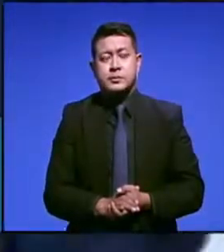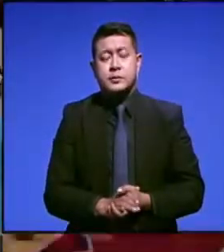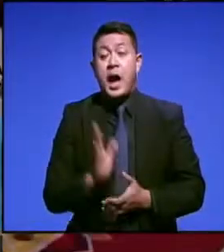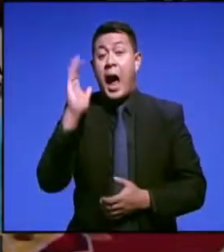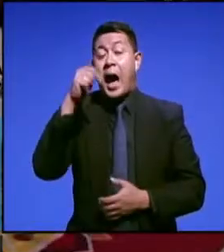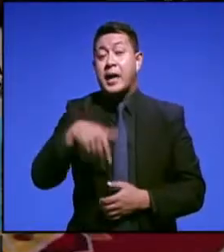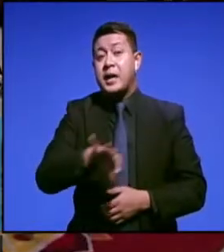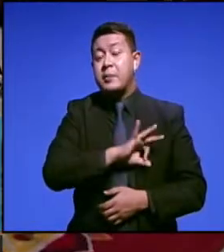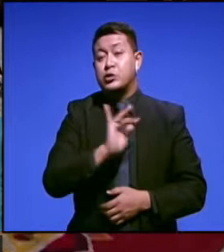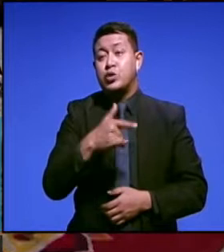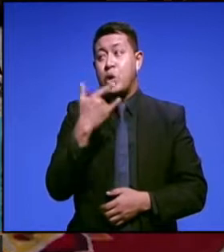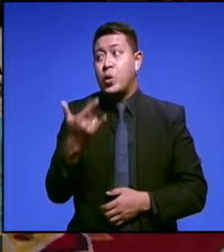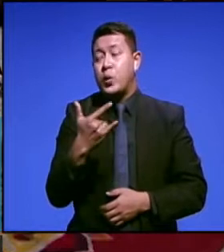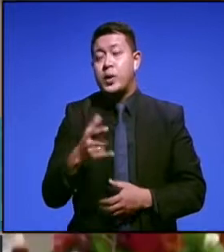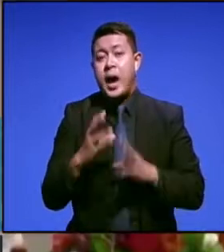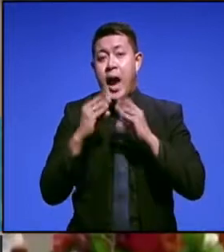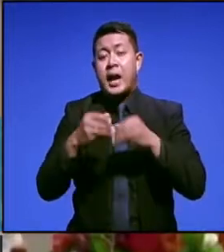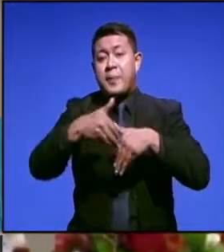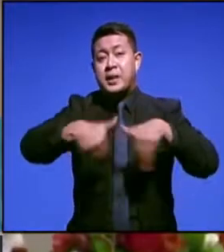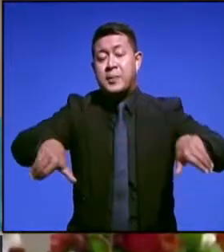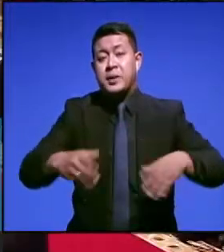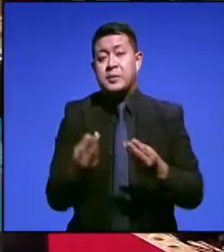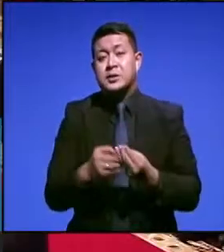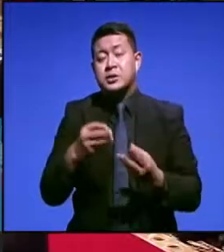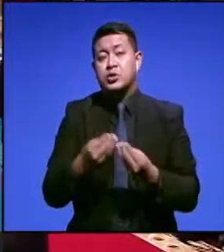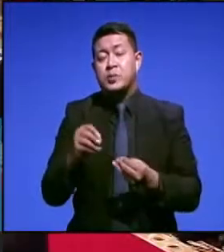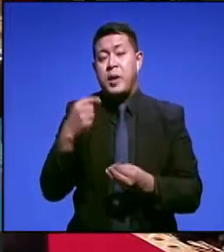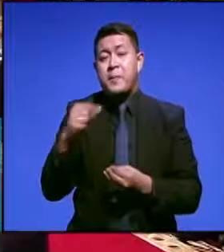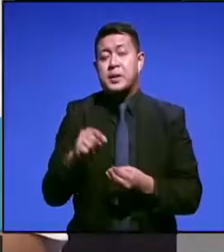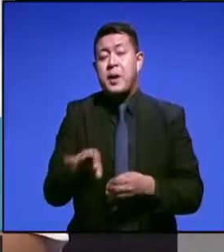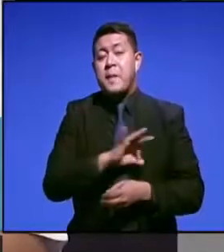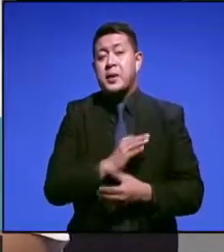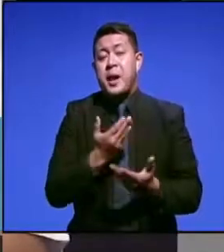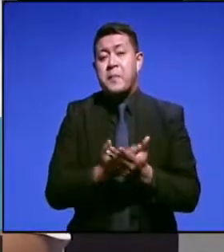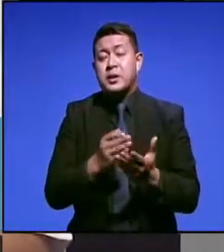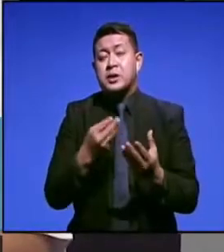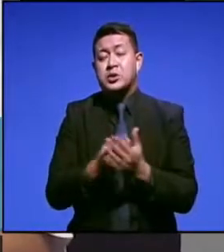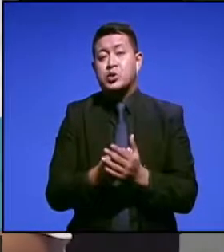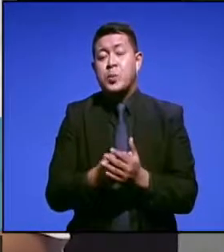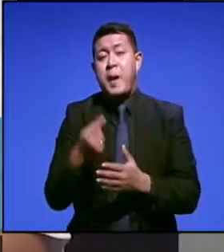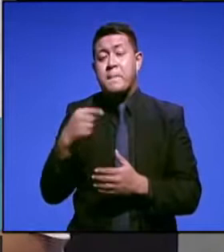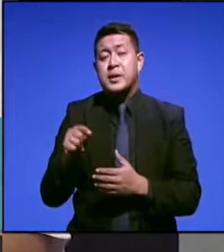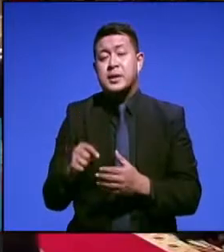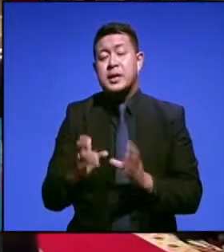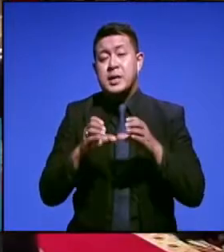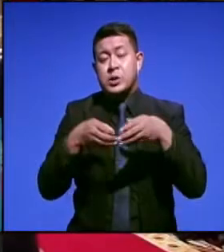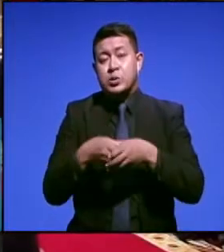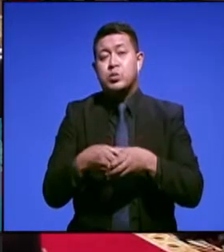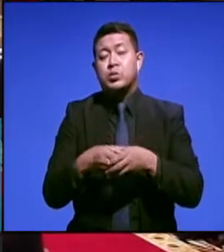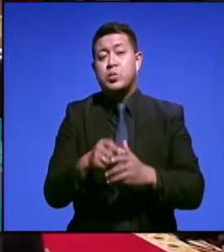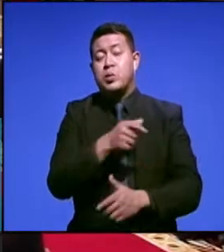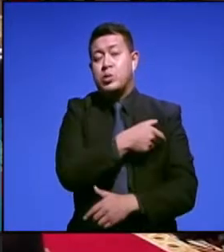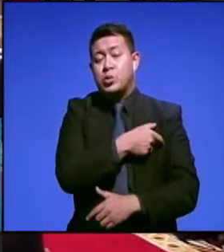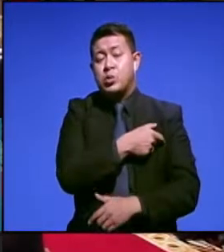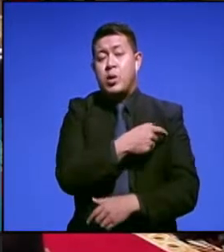Hari ini, Presiden Joko Widodo menggelar rapat terbatas bersama sejumlah menteri. Presiden meminta sejumlah kementerian, badan, dan lembaga yang